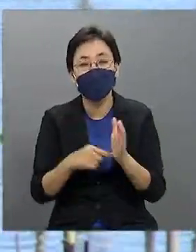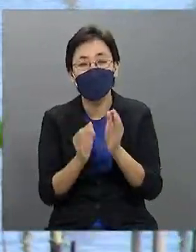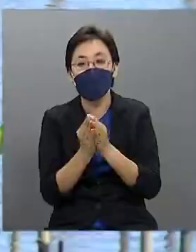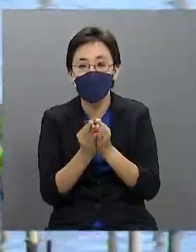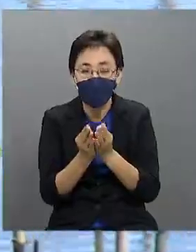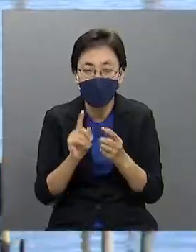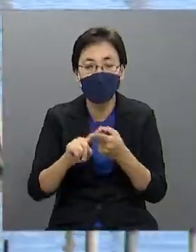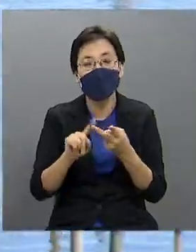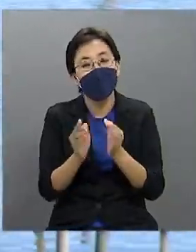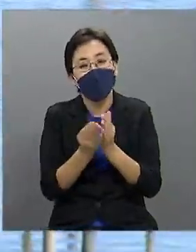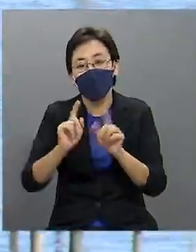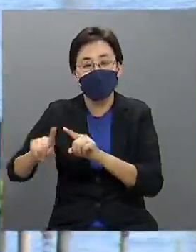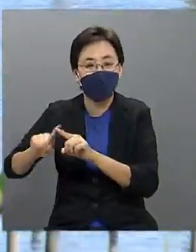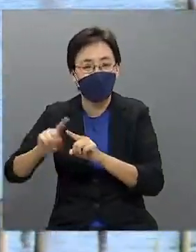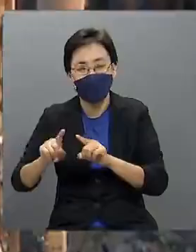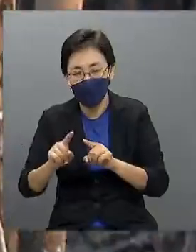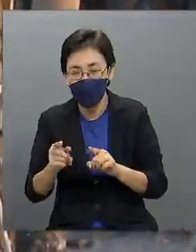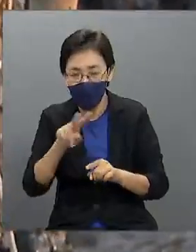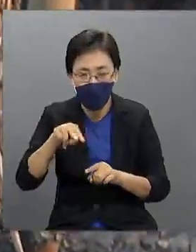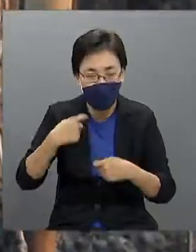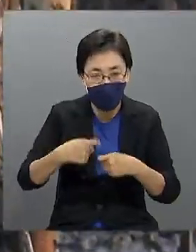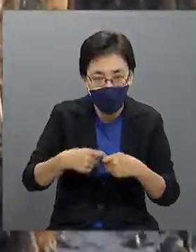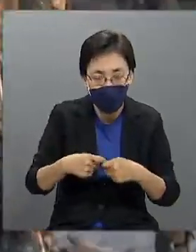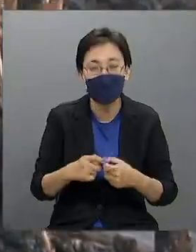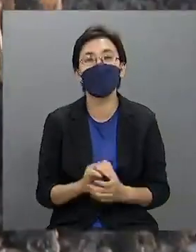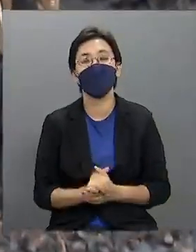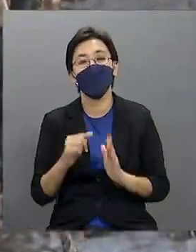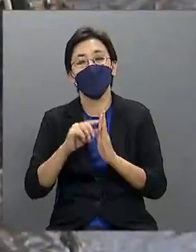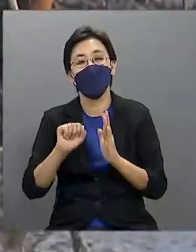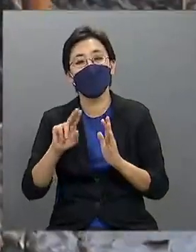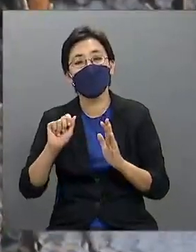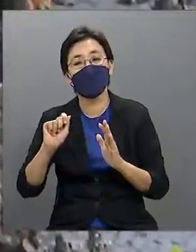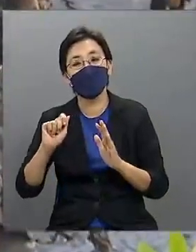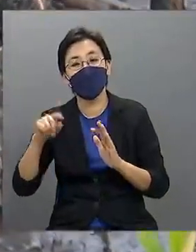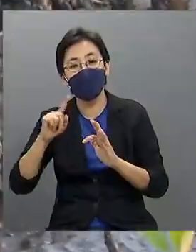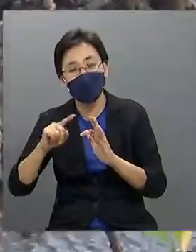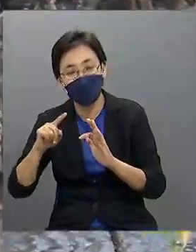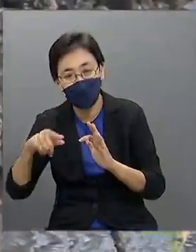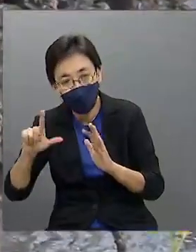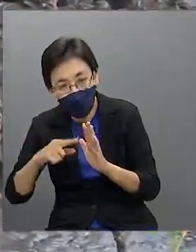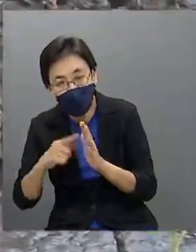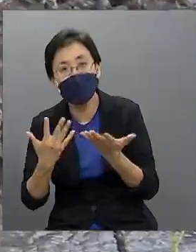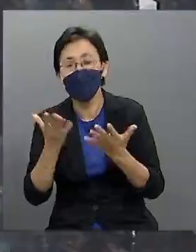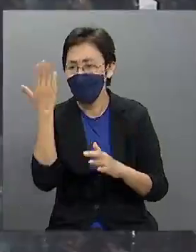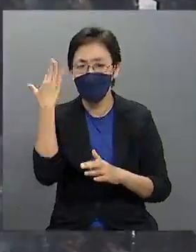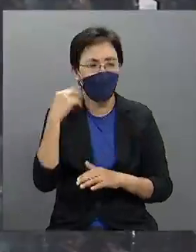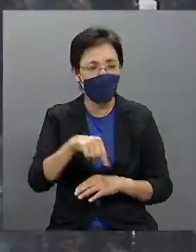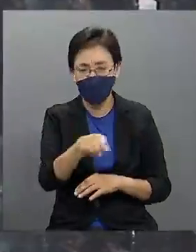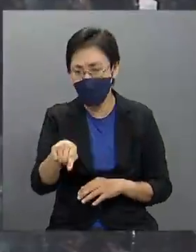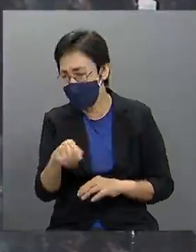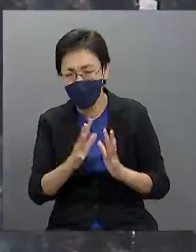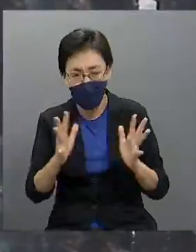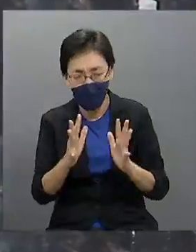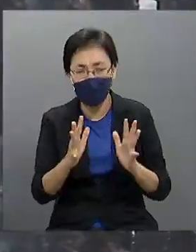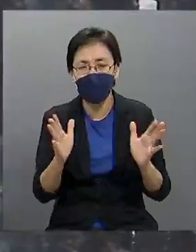รากไปจถงตัวนากและเสือปลากับมาอาสไhสร้หรายได้ใหกชาพระมงพื้นบ้าน เพิมขึ้มาก